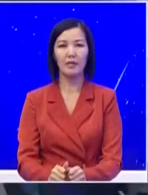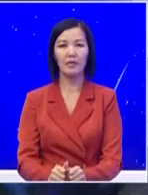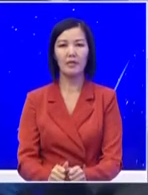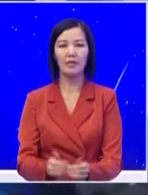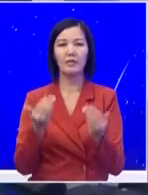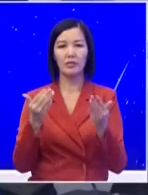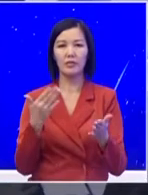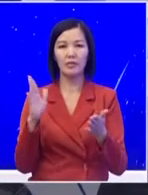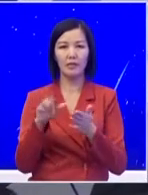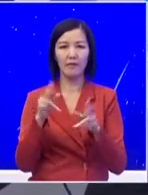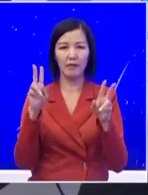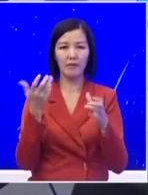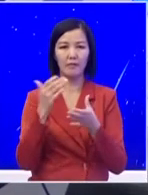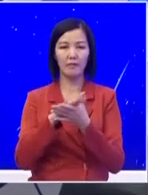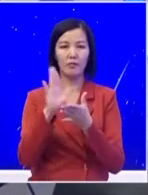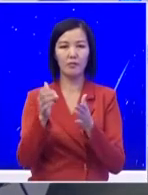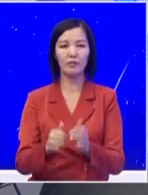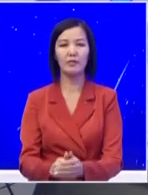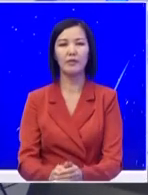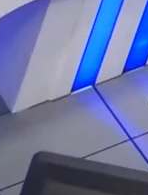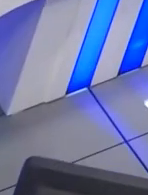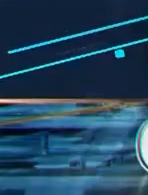А сейчас коротко о самом главном.